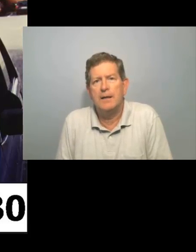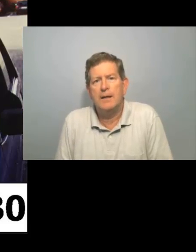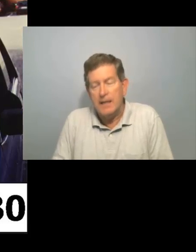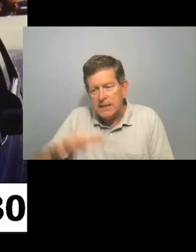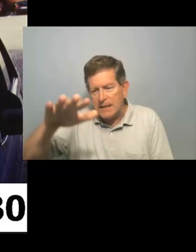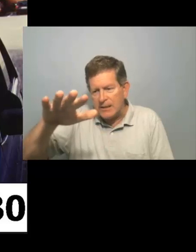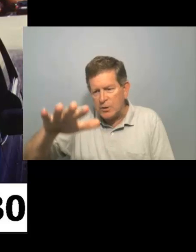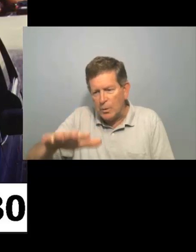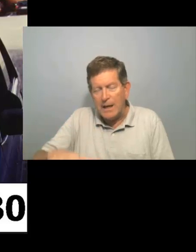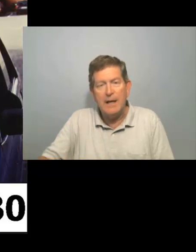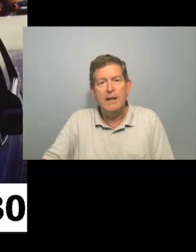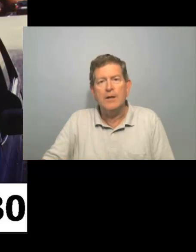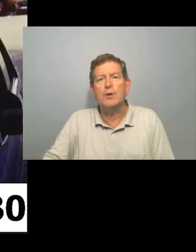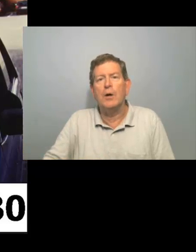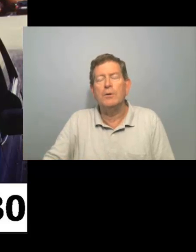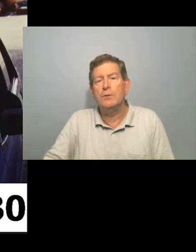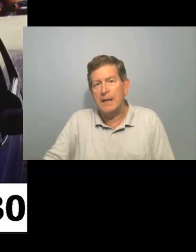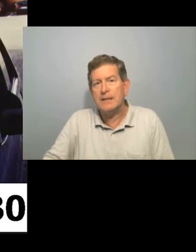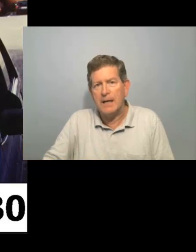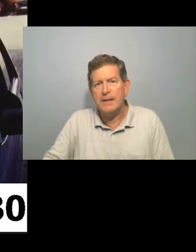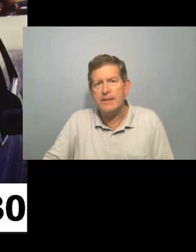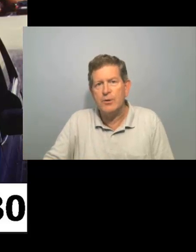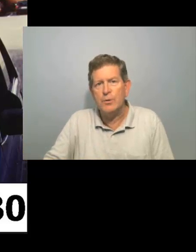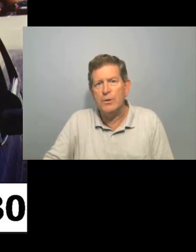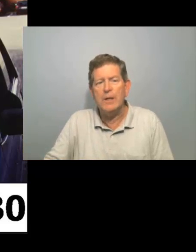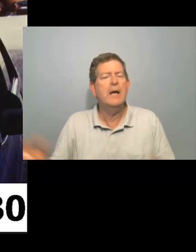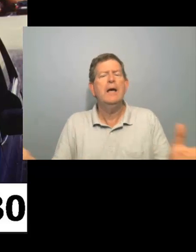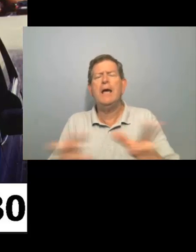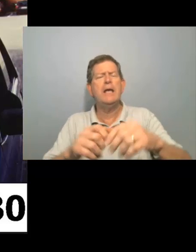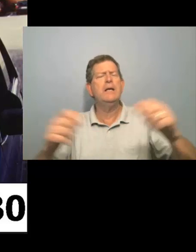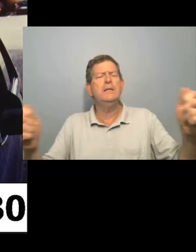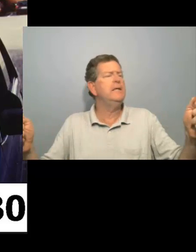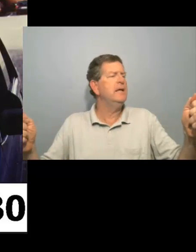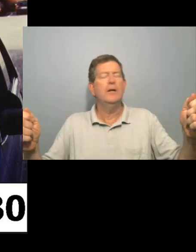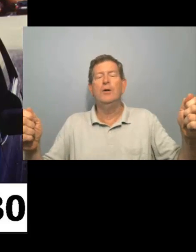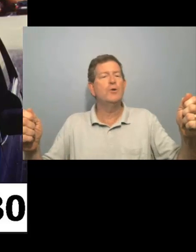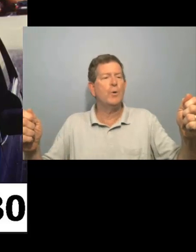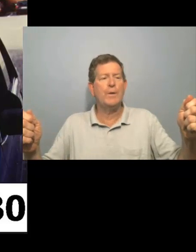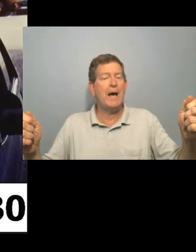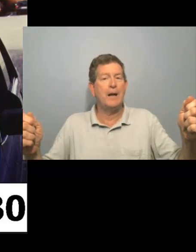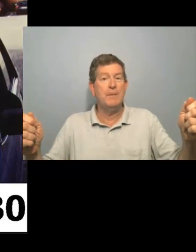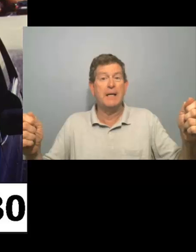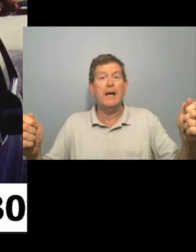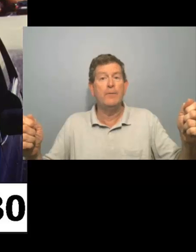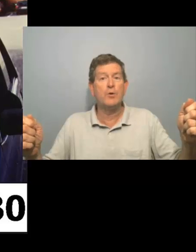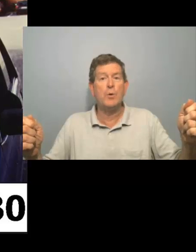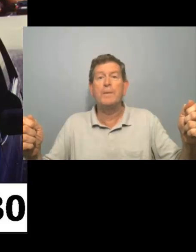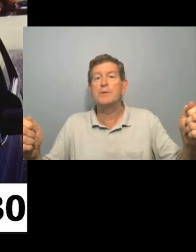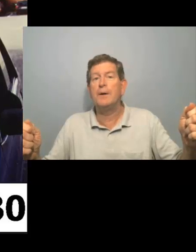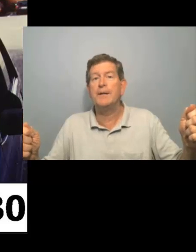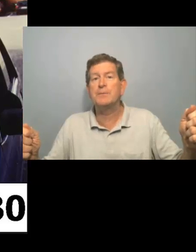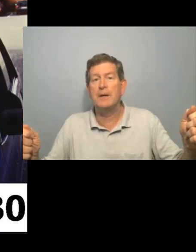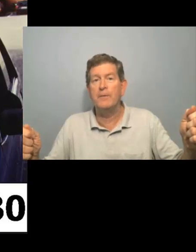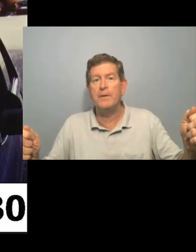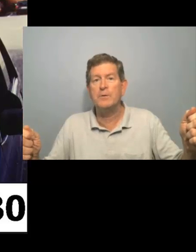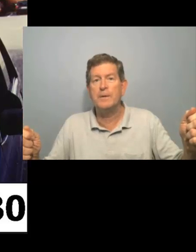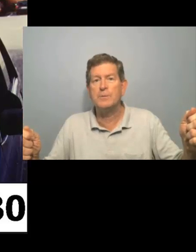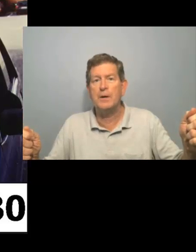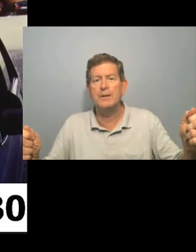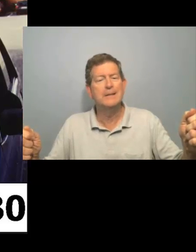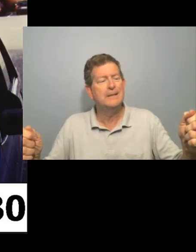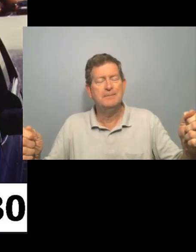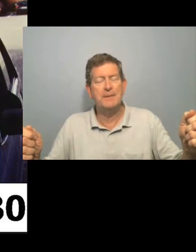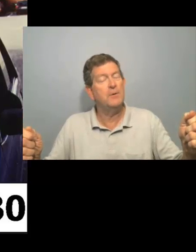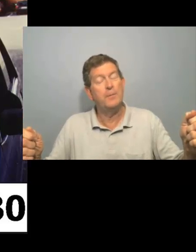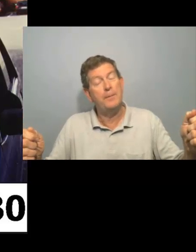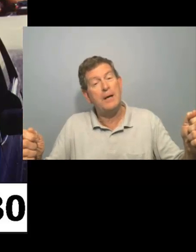journal. Il s'assoit dans la salle de séjour et il lit le journal. Michael veut jouer au baseball, n'est-ce pas? Il veut faire du